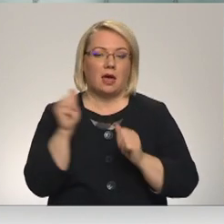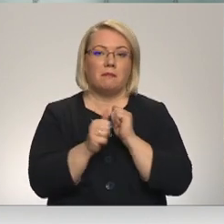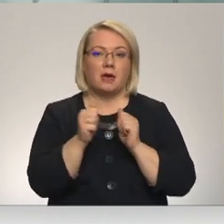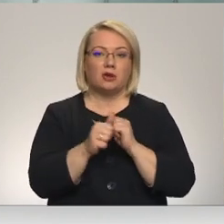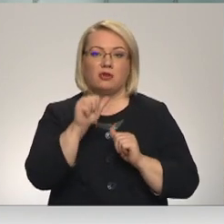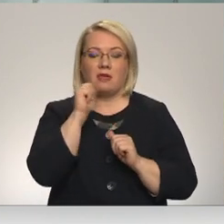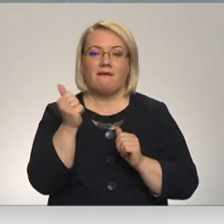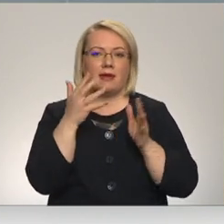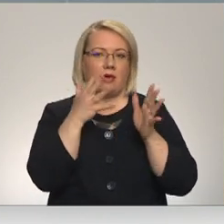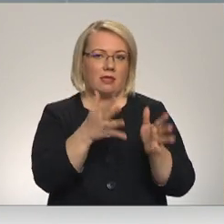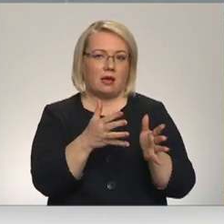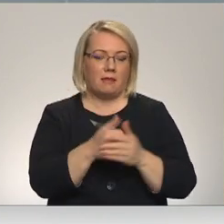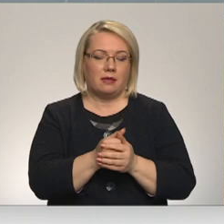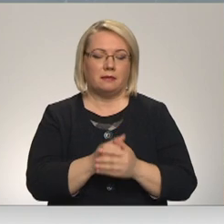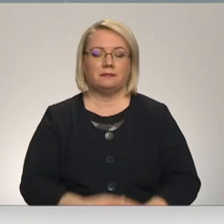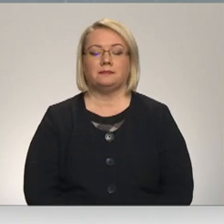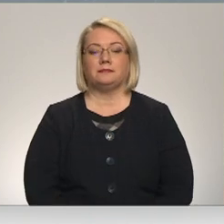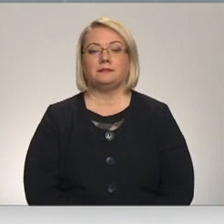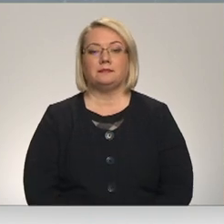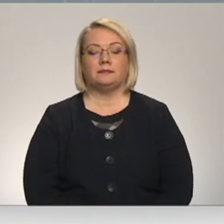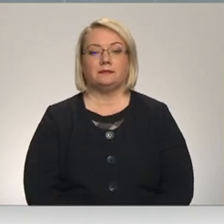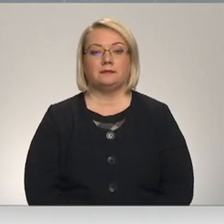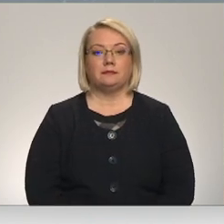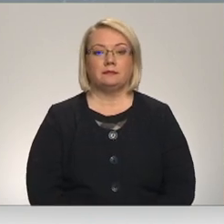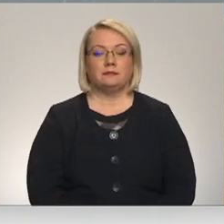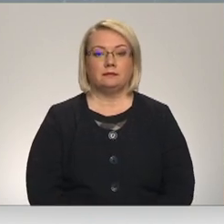bieži vien nespēja ietekmēt. Sandra Leitāne, Andris Pāns, Vidzemes TV.